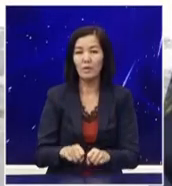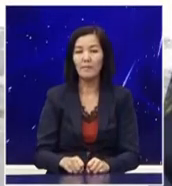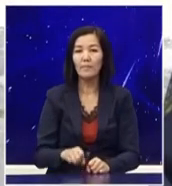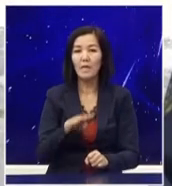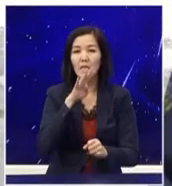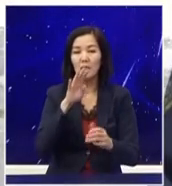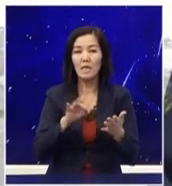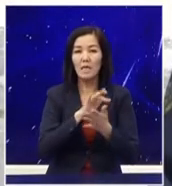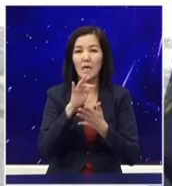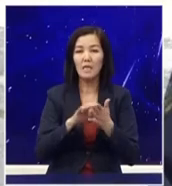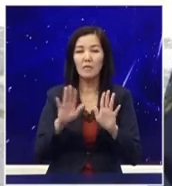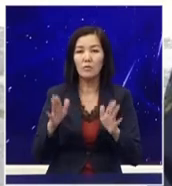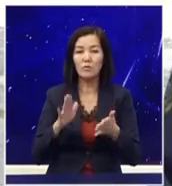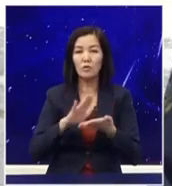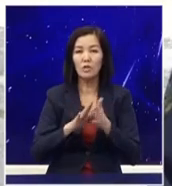жағдай бөлімінде